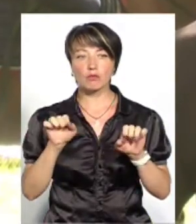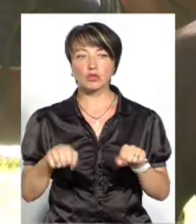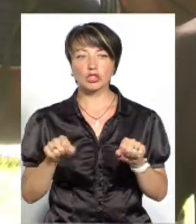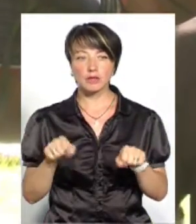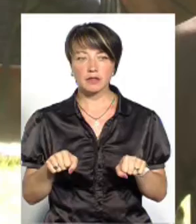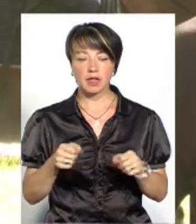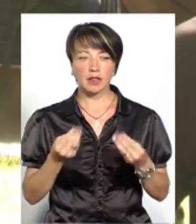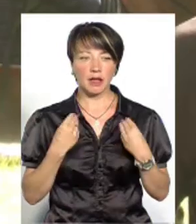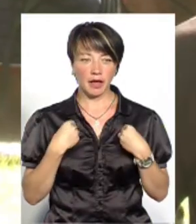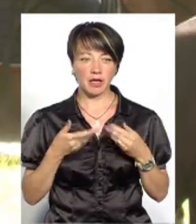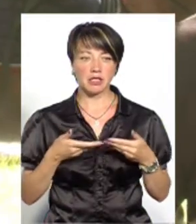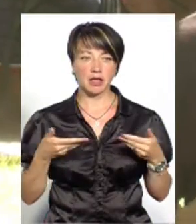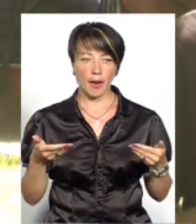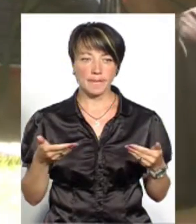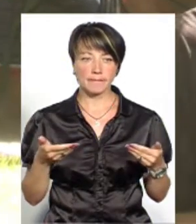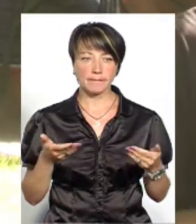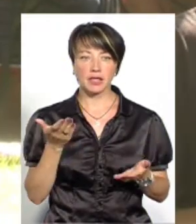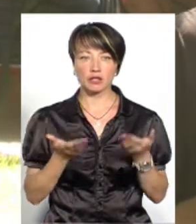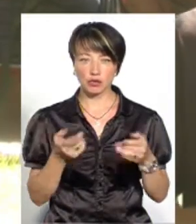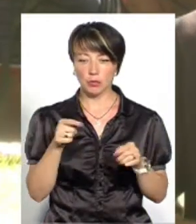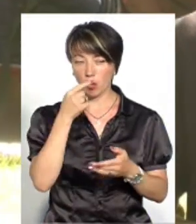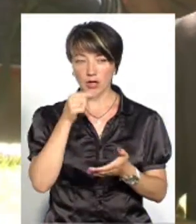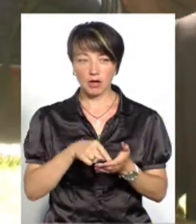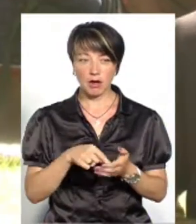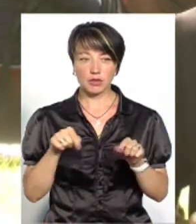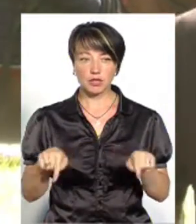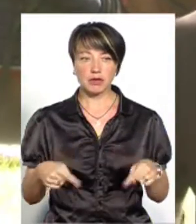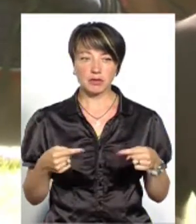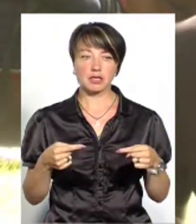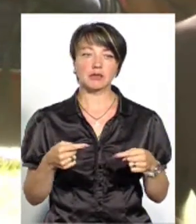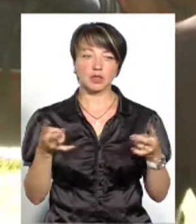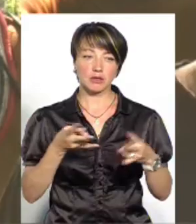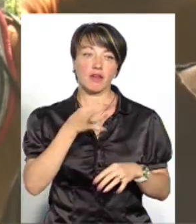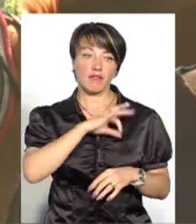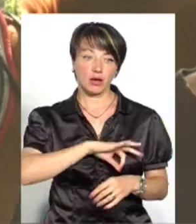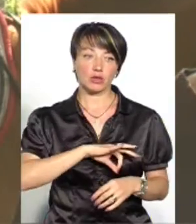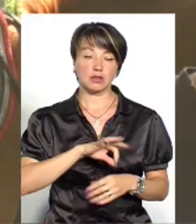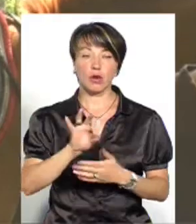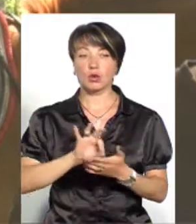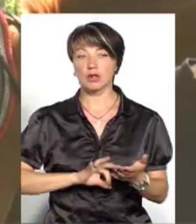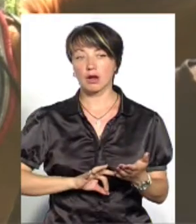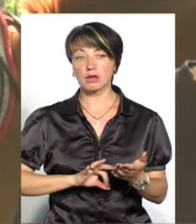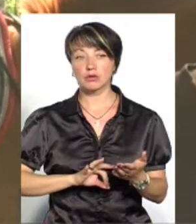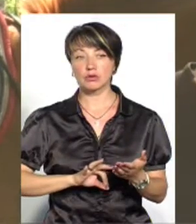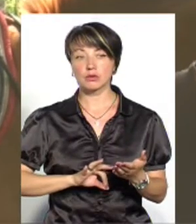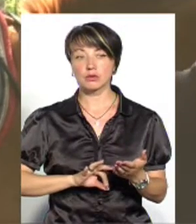яка нам надається, якщо ми вже сюди потрапили для реабілітації, її потрібно використати. Одразу якось